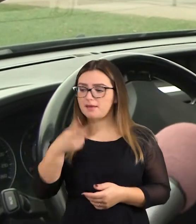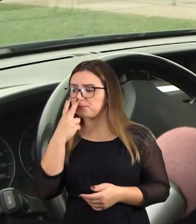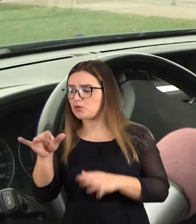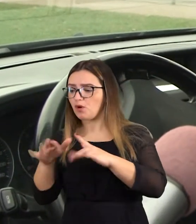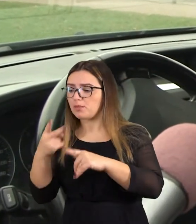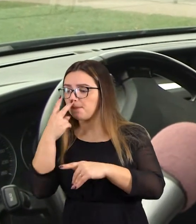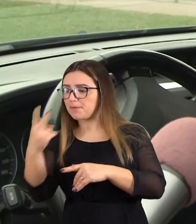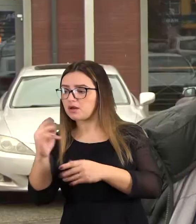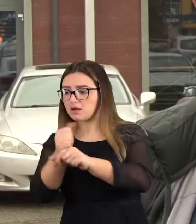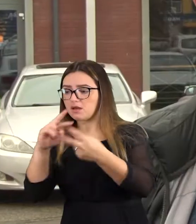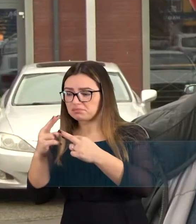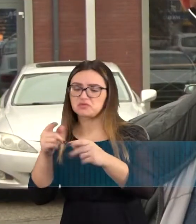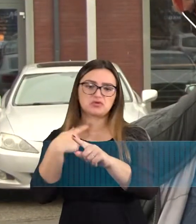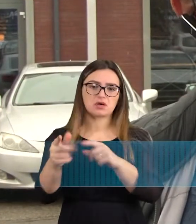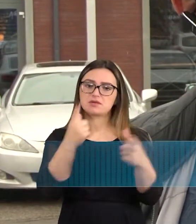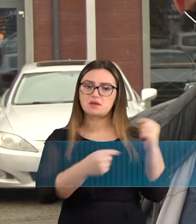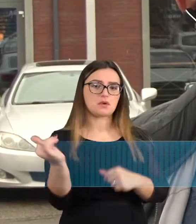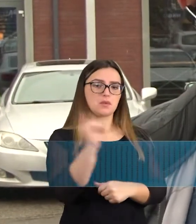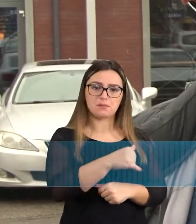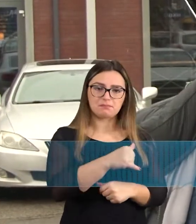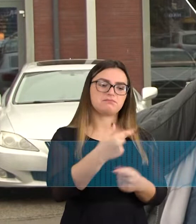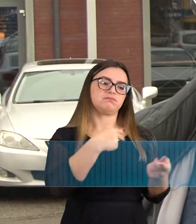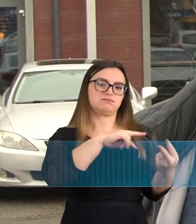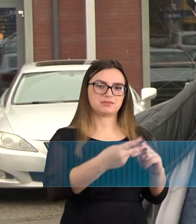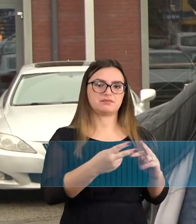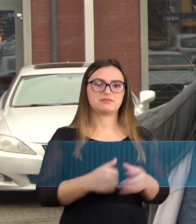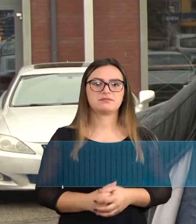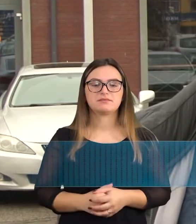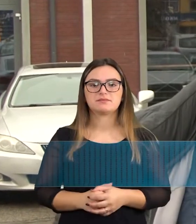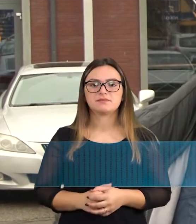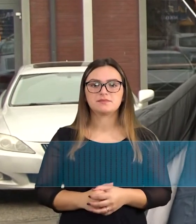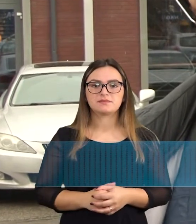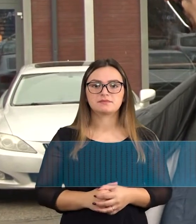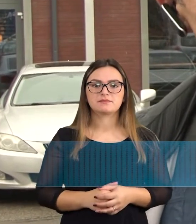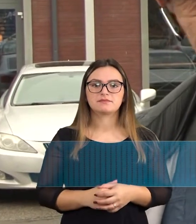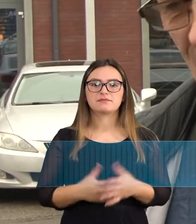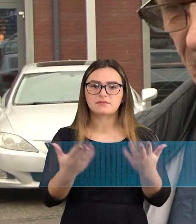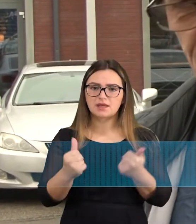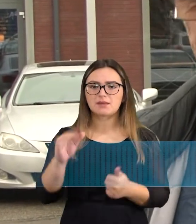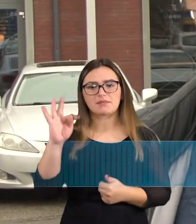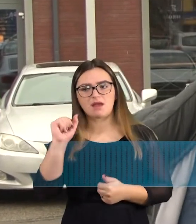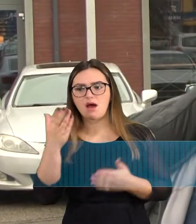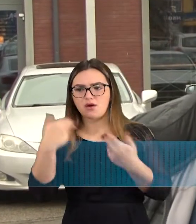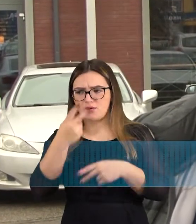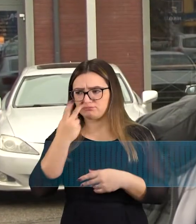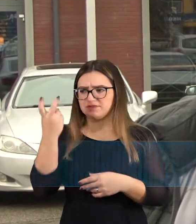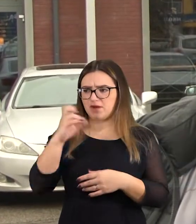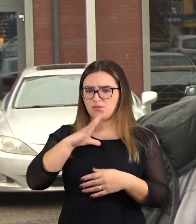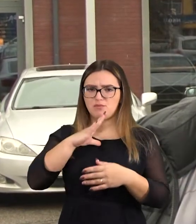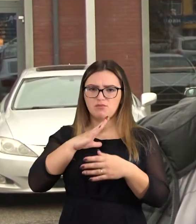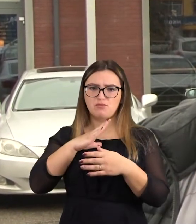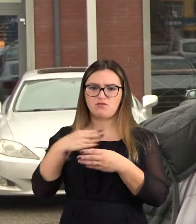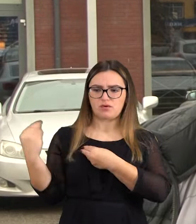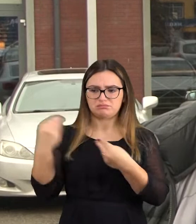reikia keisti, reiškia keičiam. Tai čia pas pagrindas. Nes kitaip nevažiuosi, nepasitikrinęs. Šiaip technikinė praeita